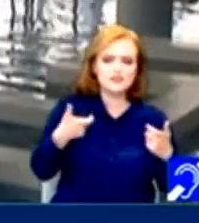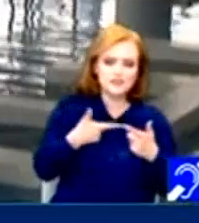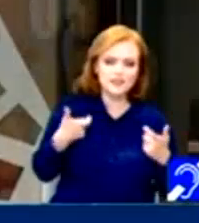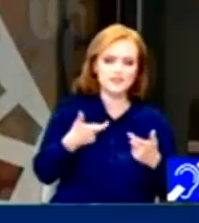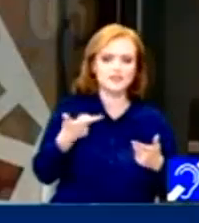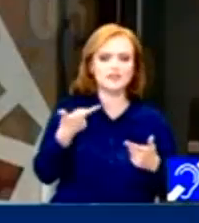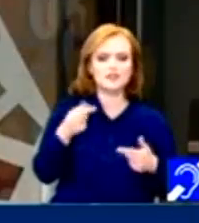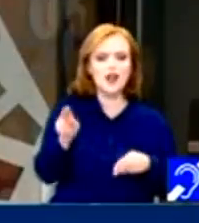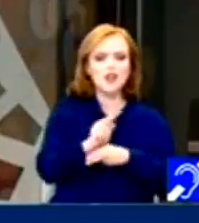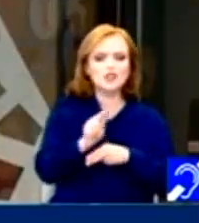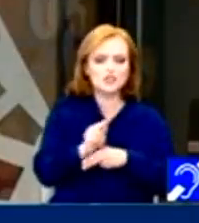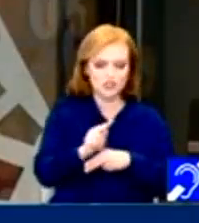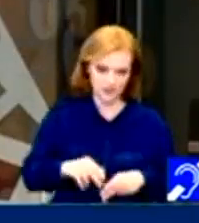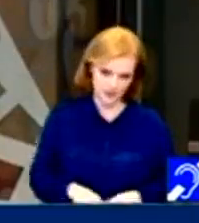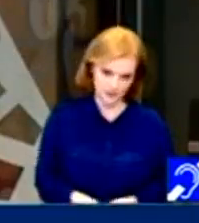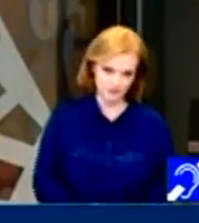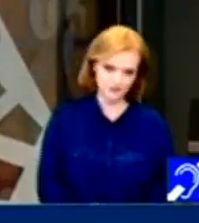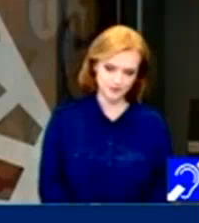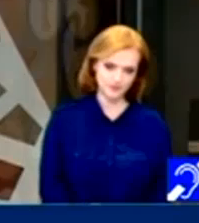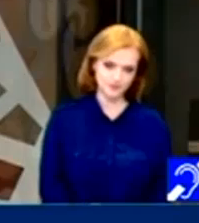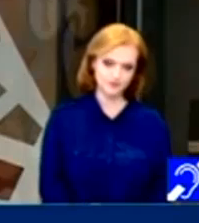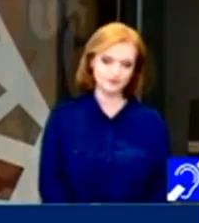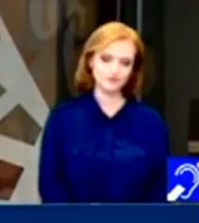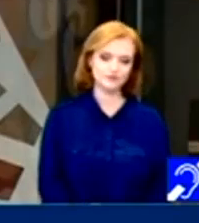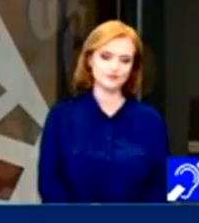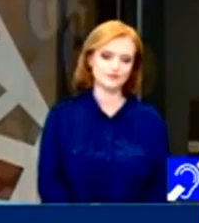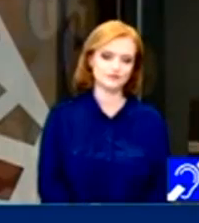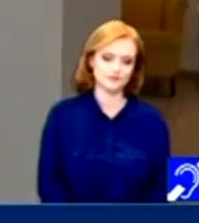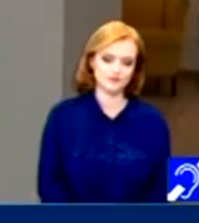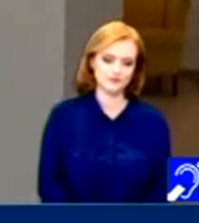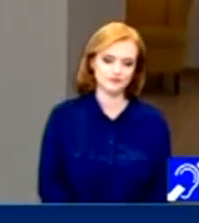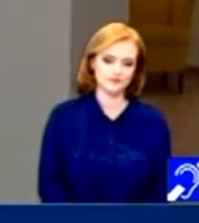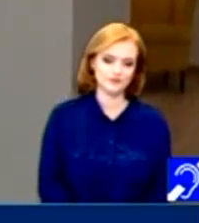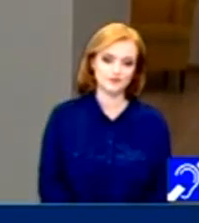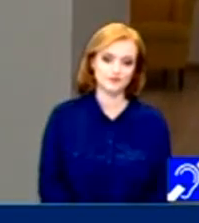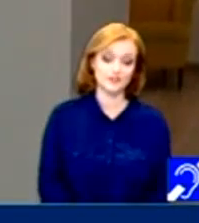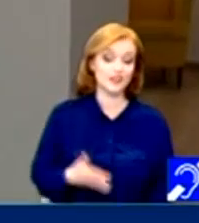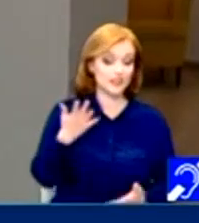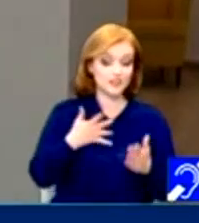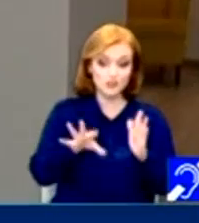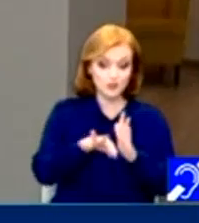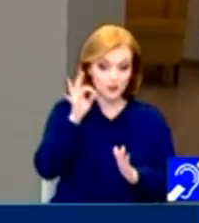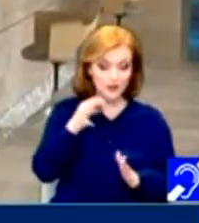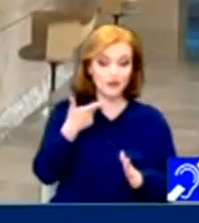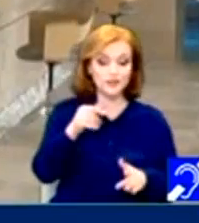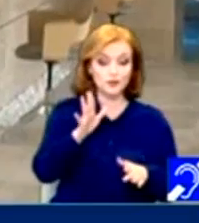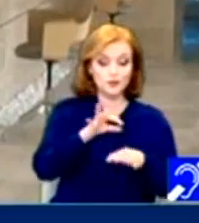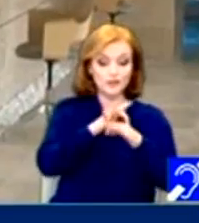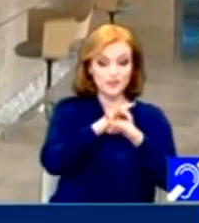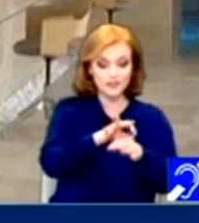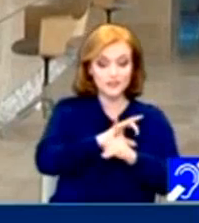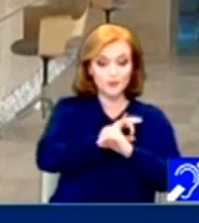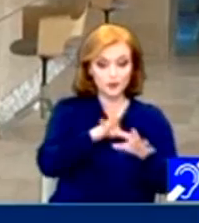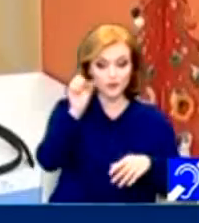5 stele, care au și foarte bine dezvoltate zonele de spa și wellness. Dacă nu v-ați ales încă locul în care să petreceți Crăciunul